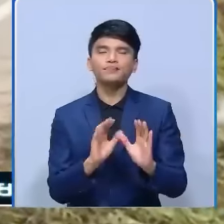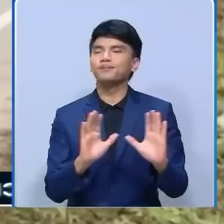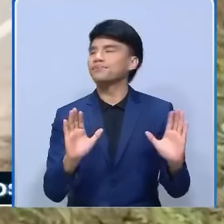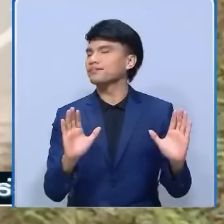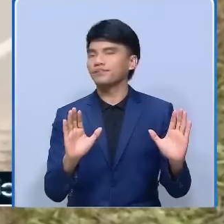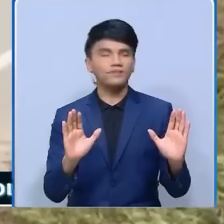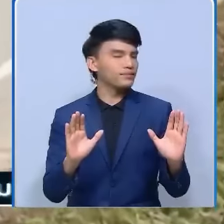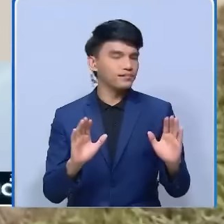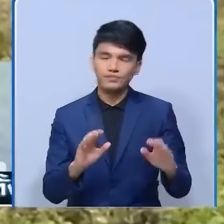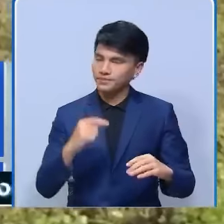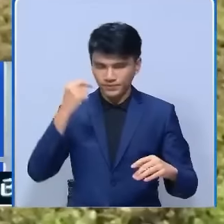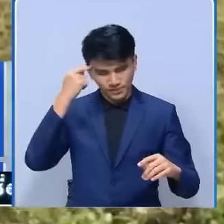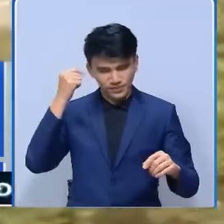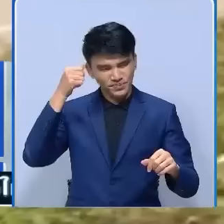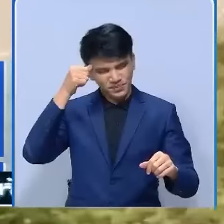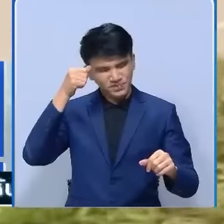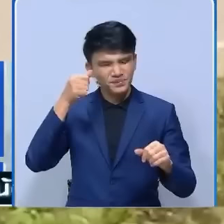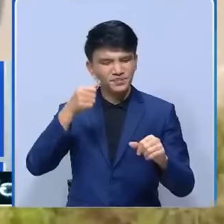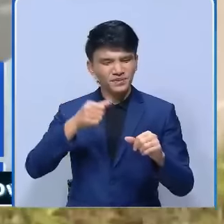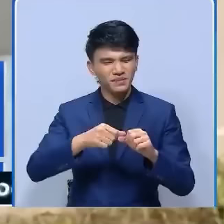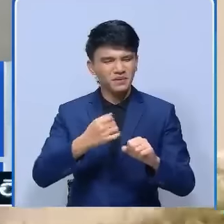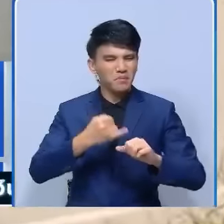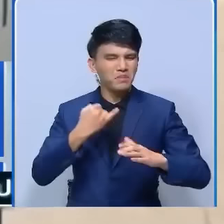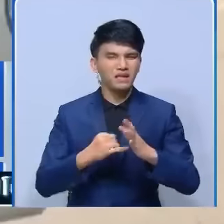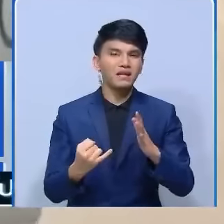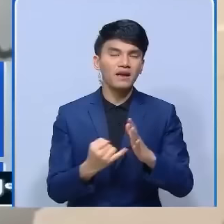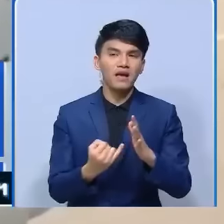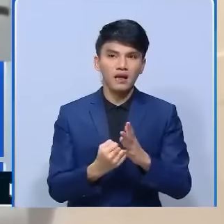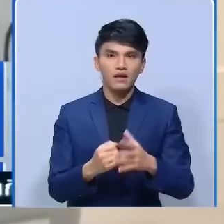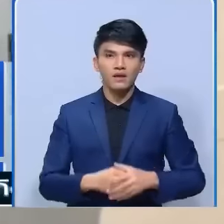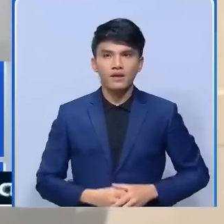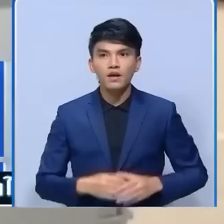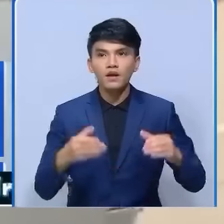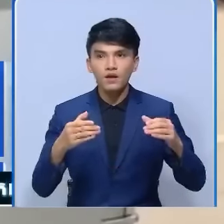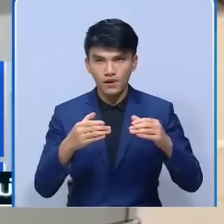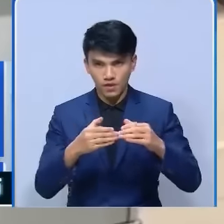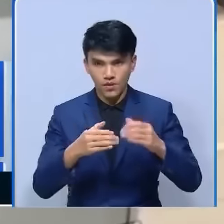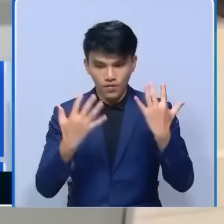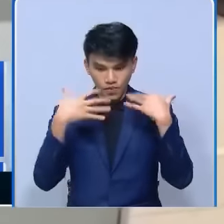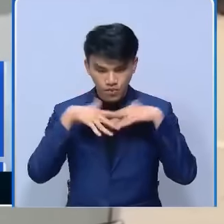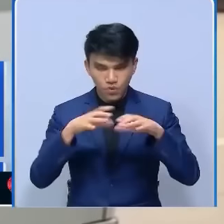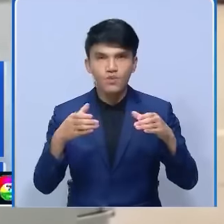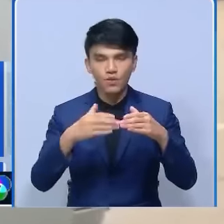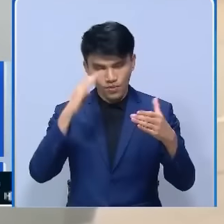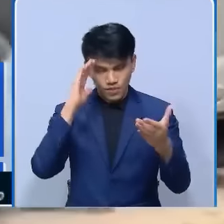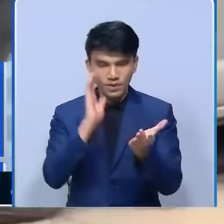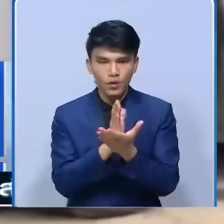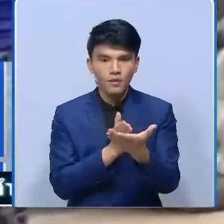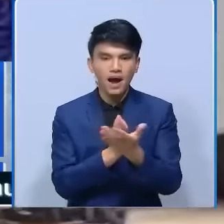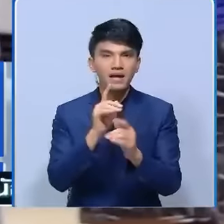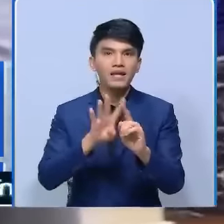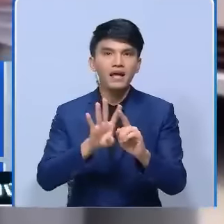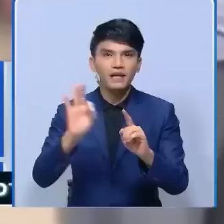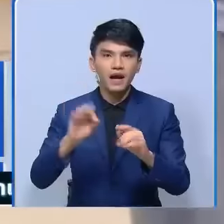อยู่ในวังวนมันอยู่ในเส้นทางนี้แล้วมันกลับไปทำได้ง่ายมากชุดปฏิบัติการพิเศษหนุมานสีตรังร่วมกับชุดสืบสวนตำรวจภูธรภาค9